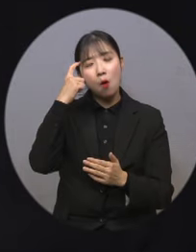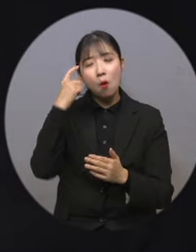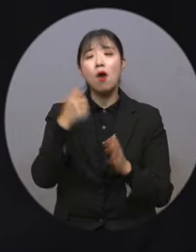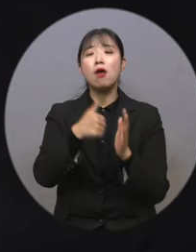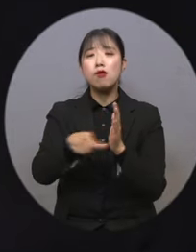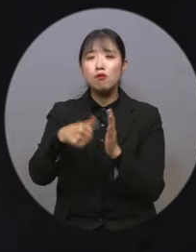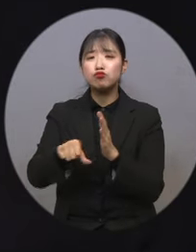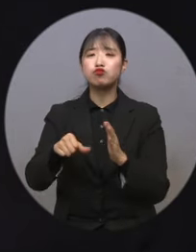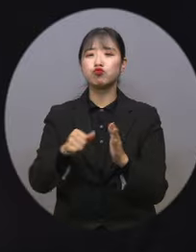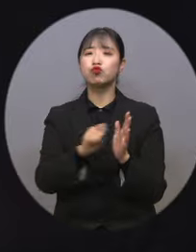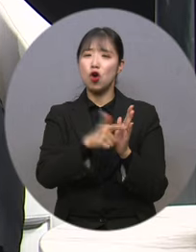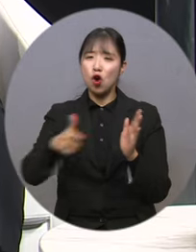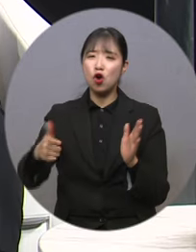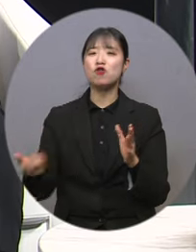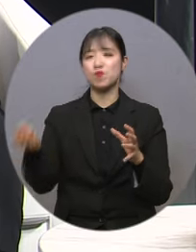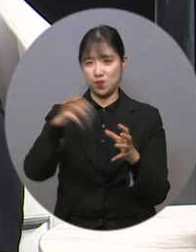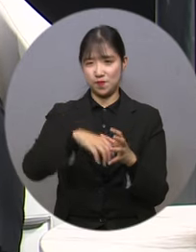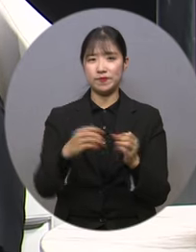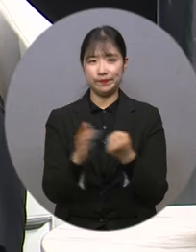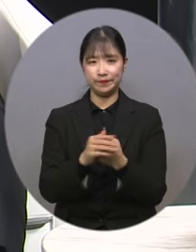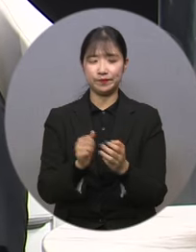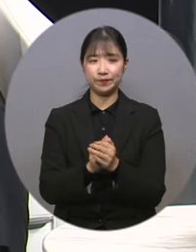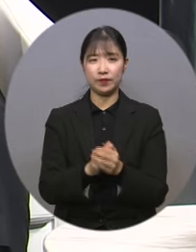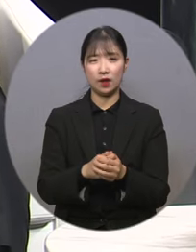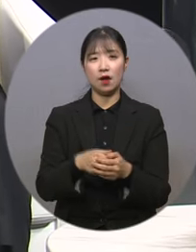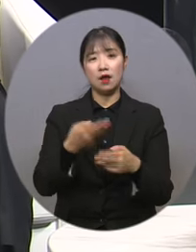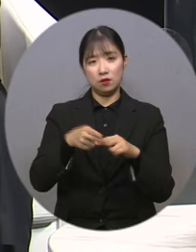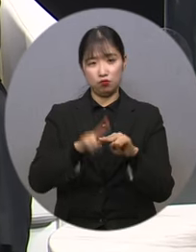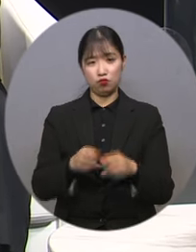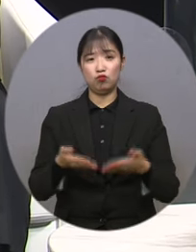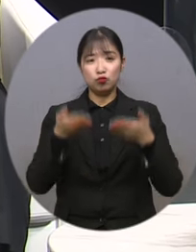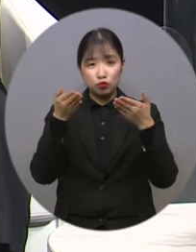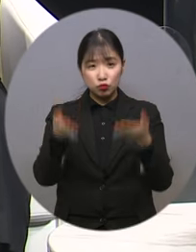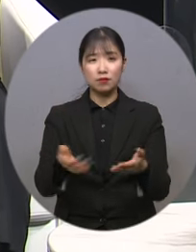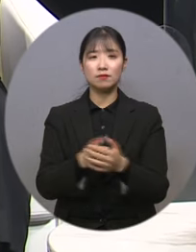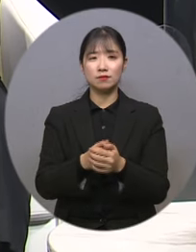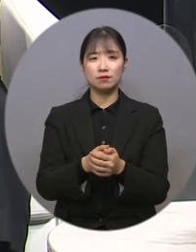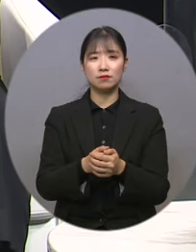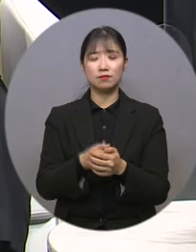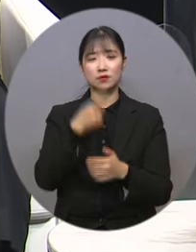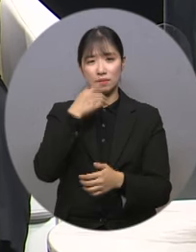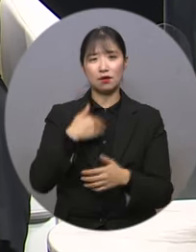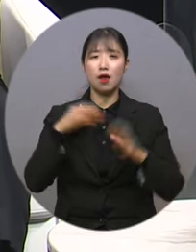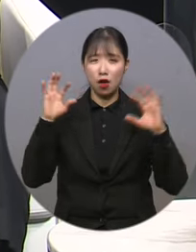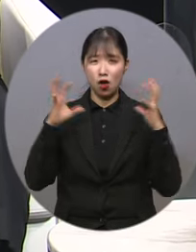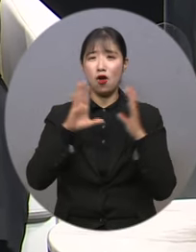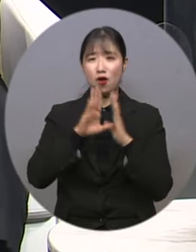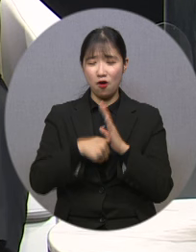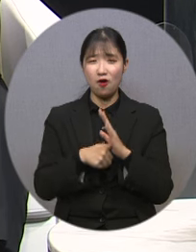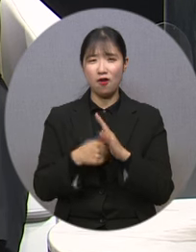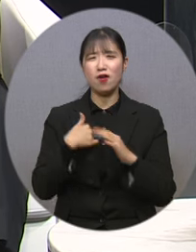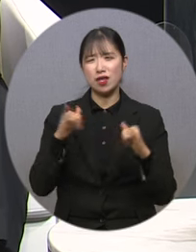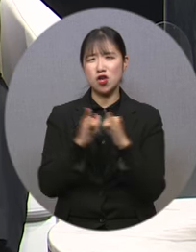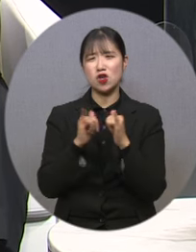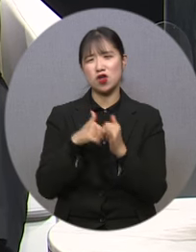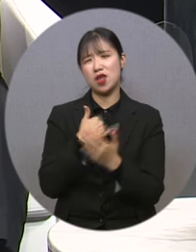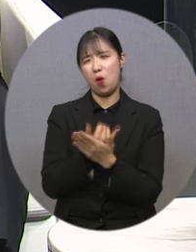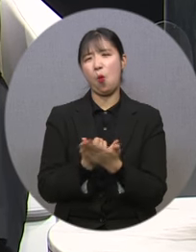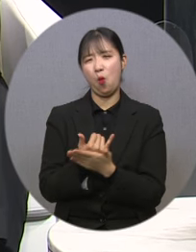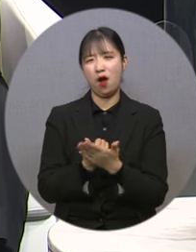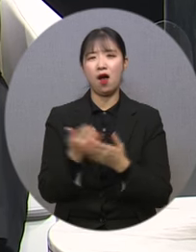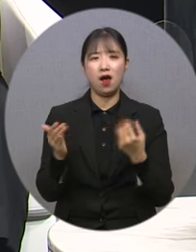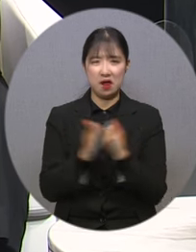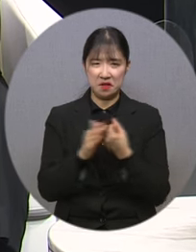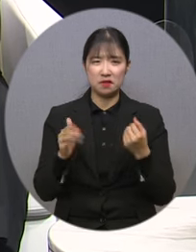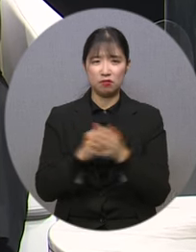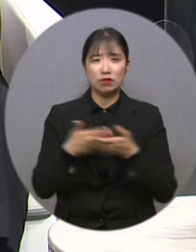제품이 들어가니까. 그래서 이 생일 선물을 주게 되면은 그 생일날 그걸 나는 어려서 전쟁 고하니까